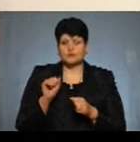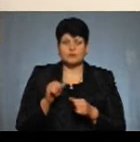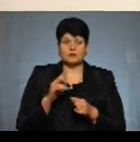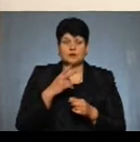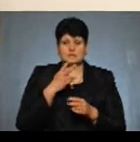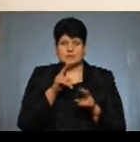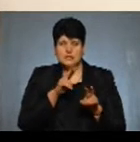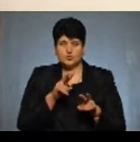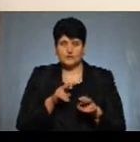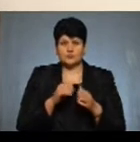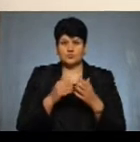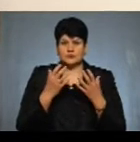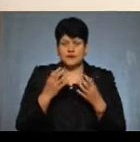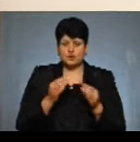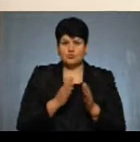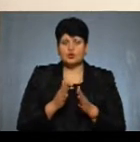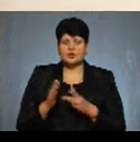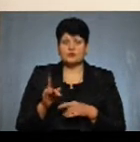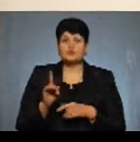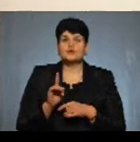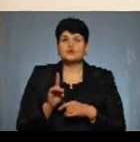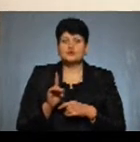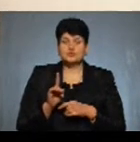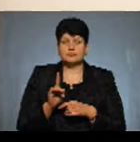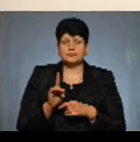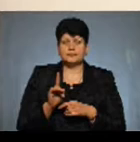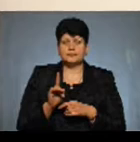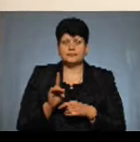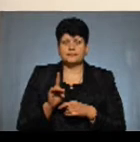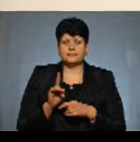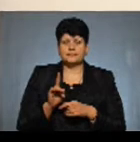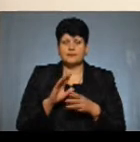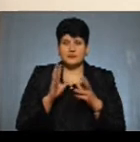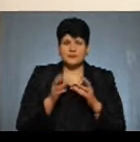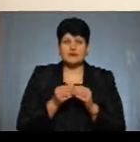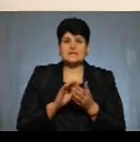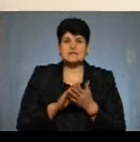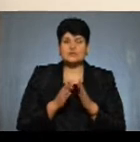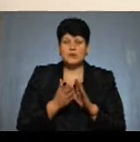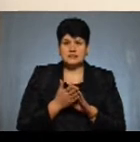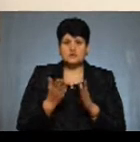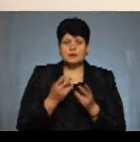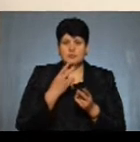будемо слідкувати в щоденному режимі для того, щоб все ж таки в певній ситуації, якщо б ми бачили